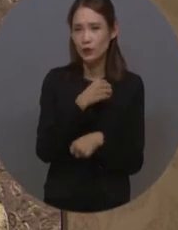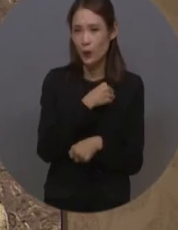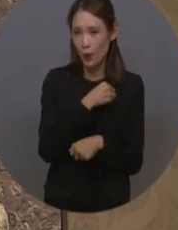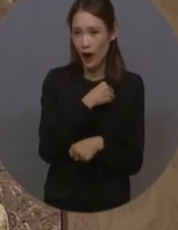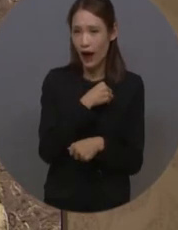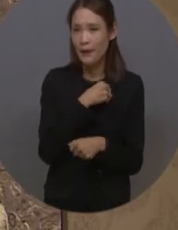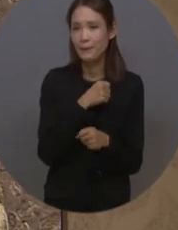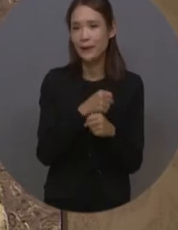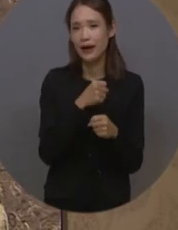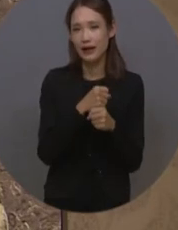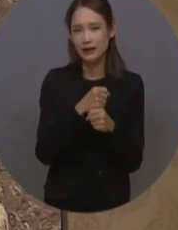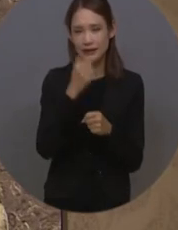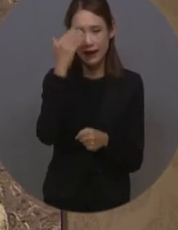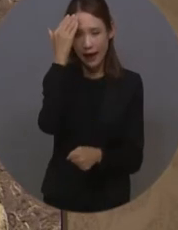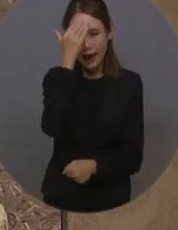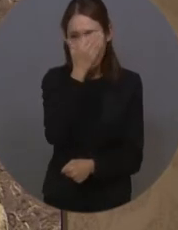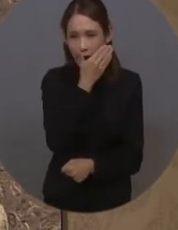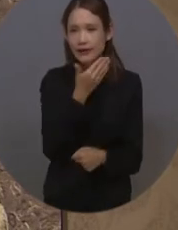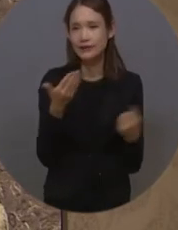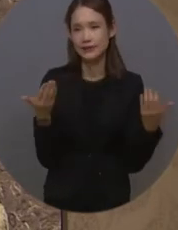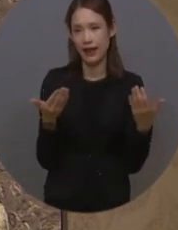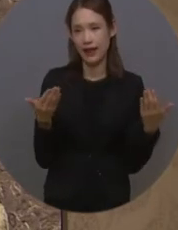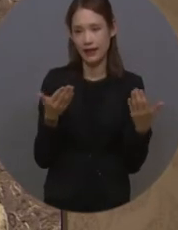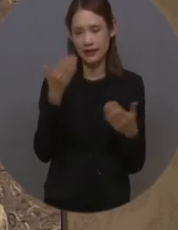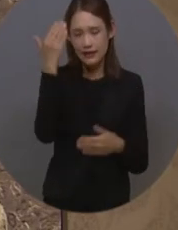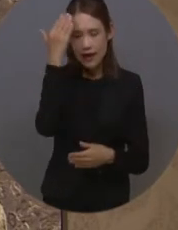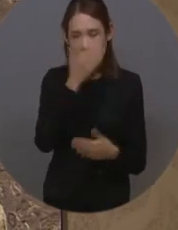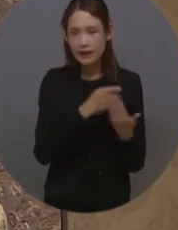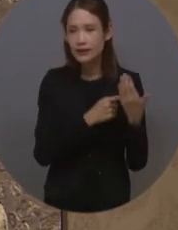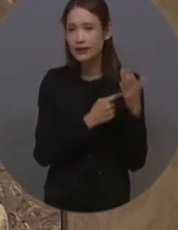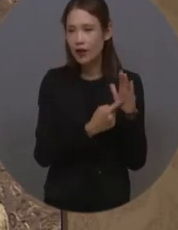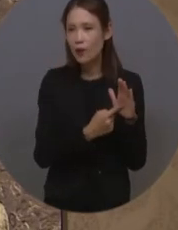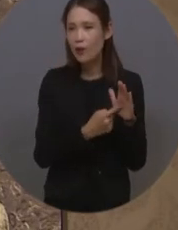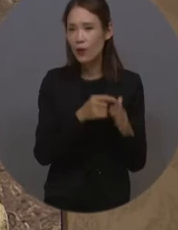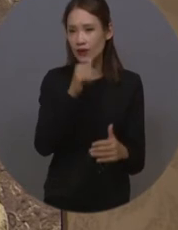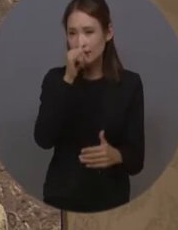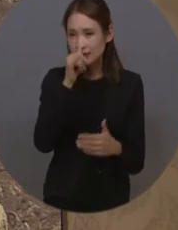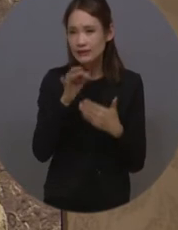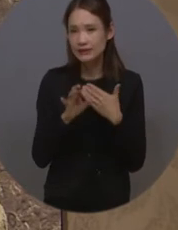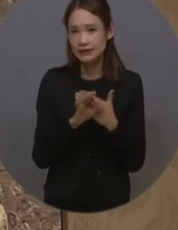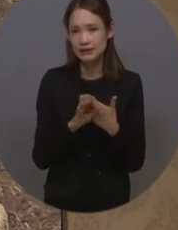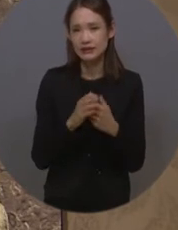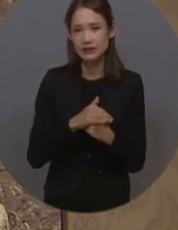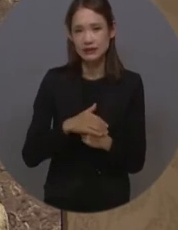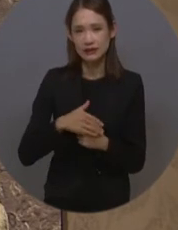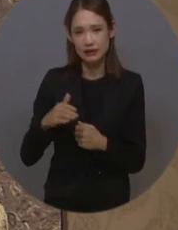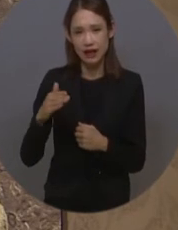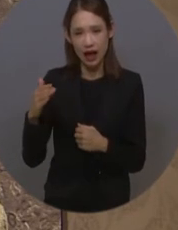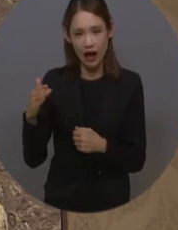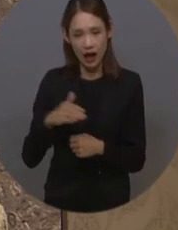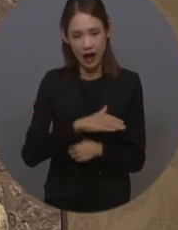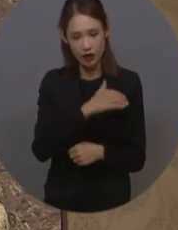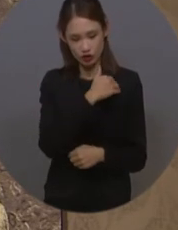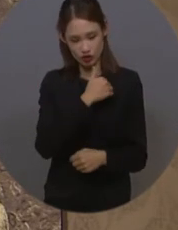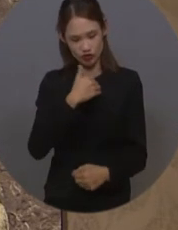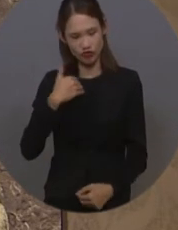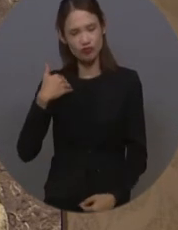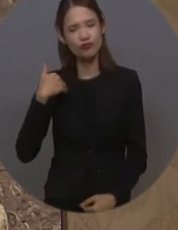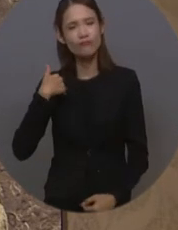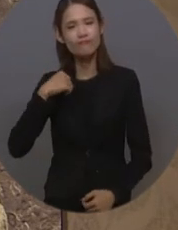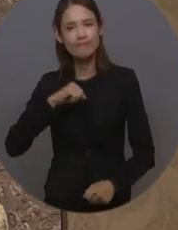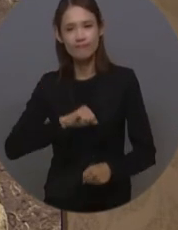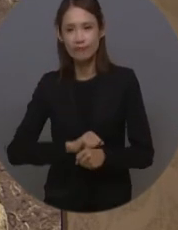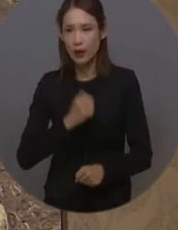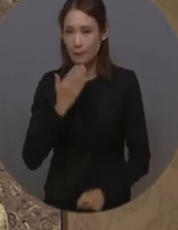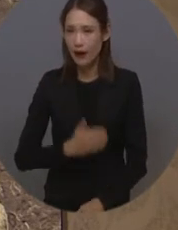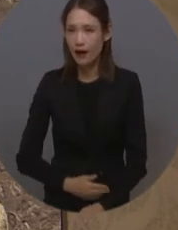투명하게 일을 하고 투명하게 공개하면서 네. 그렇게 가노라면 네. 앞으로도 이제 충분히 잘 될 거라. 그래서